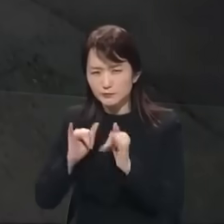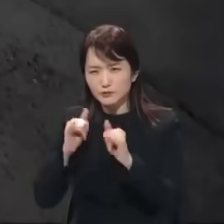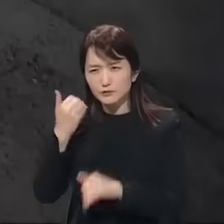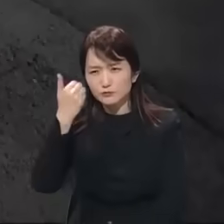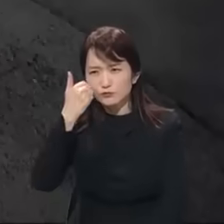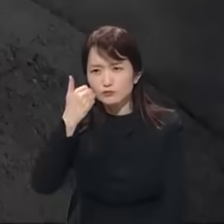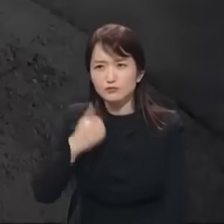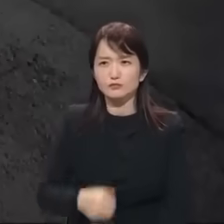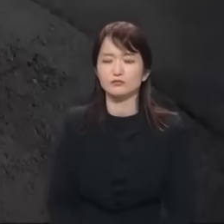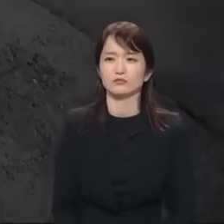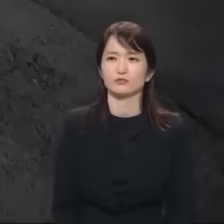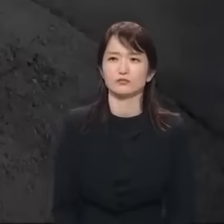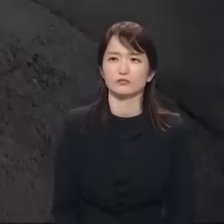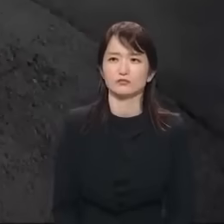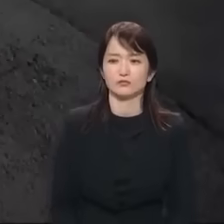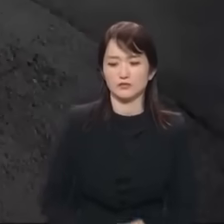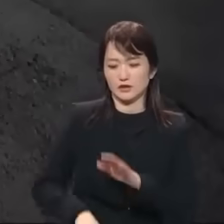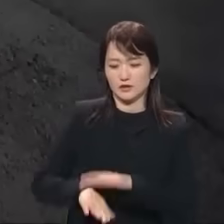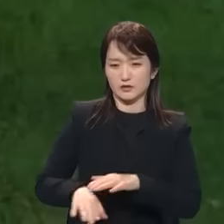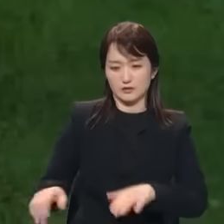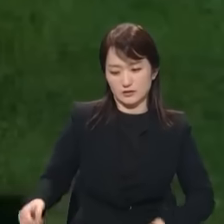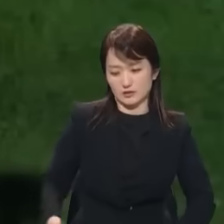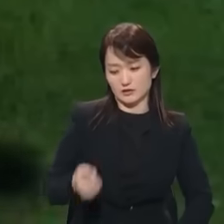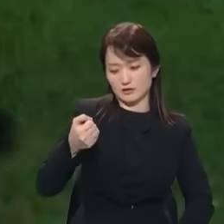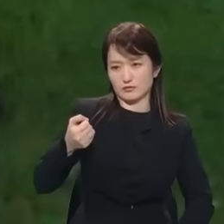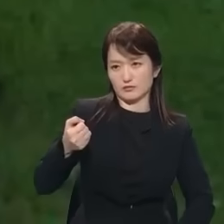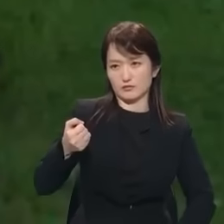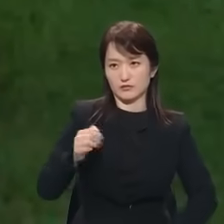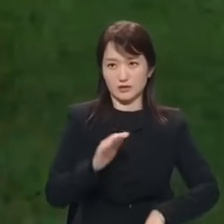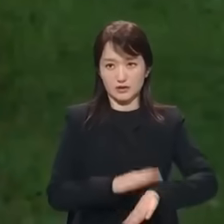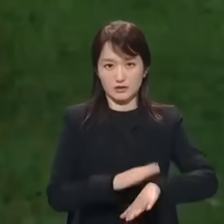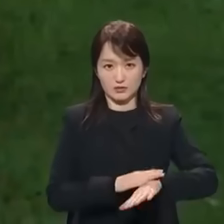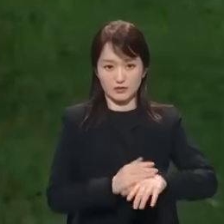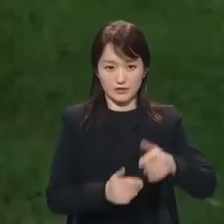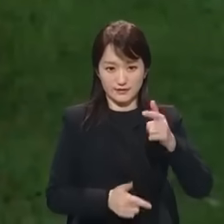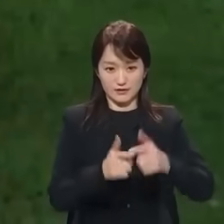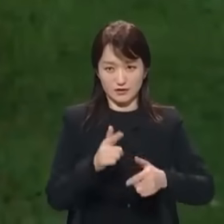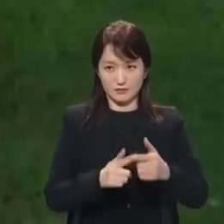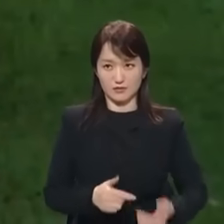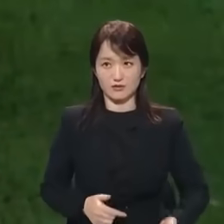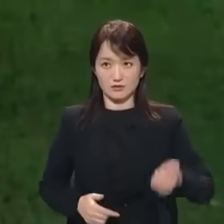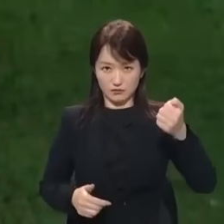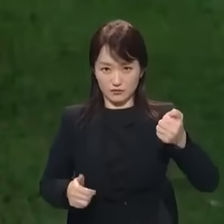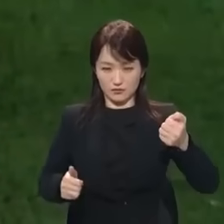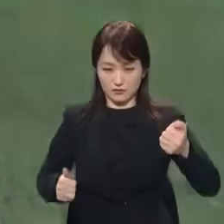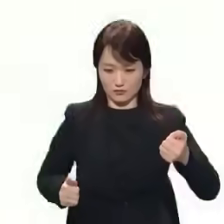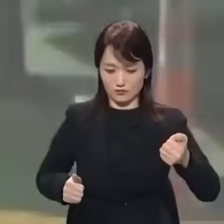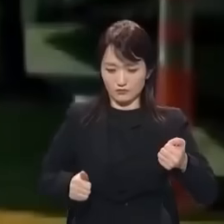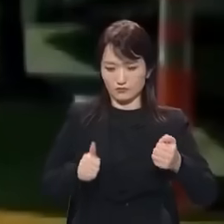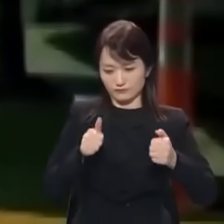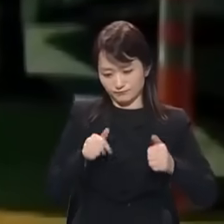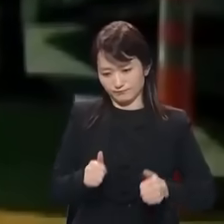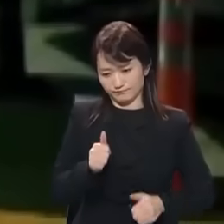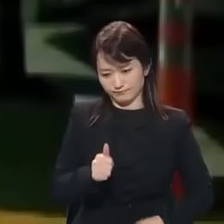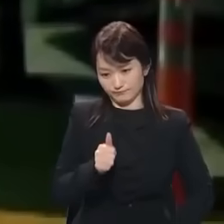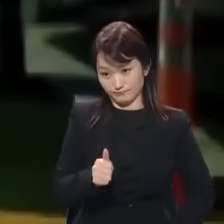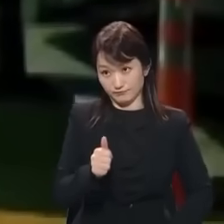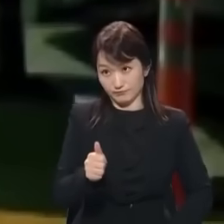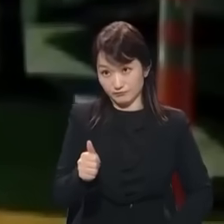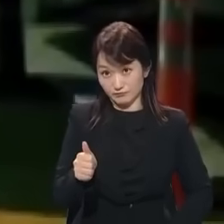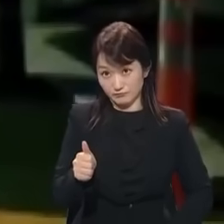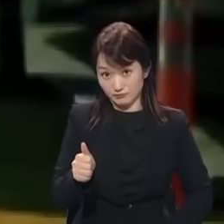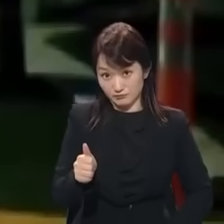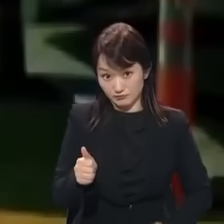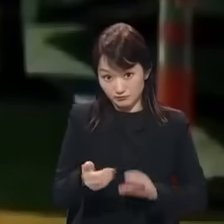만나보시죠 한 손엔 삽을 다른 한 손엔 나무를 들고 저 저벅저벅 걸어가는 남성 자 저렇게 간 줄